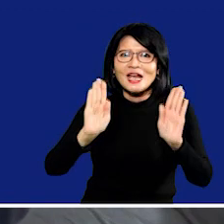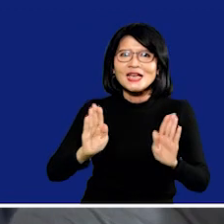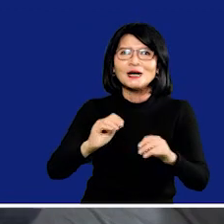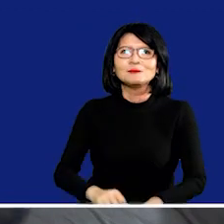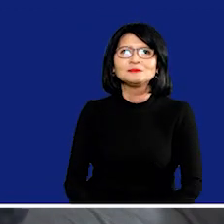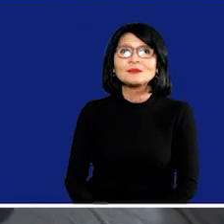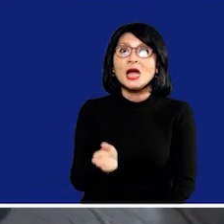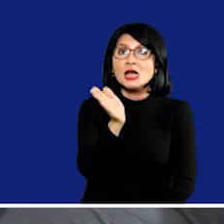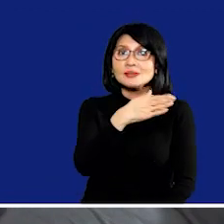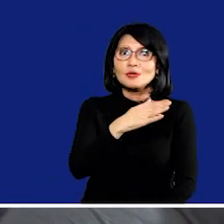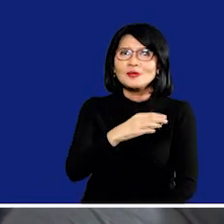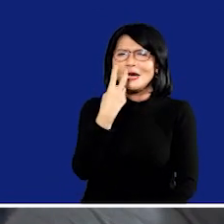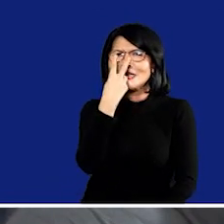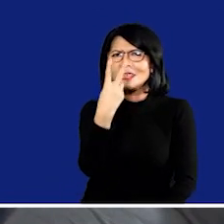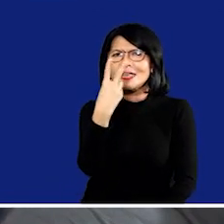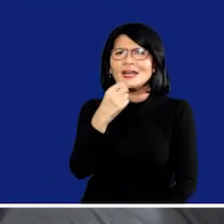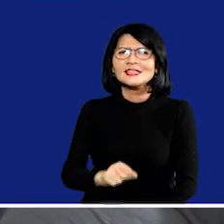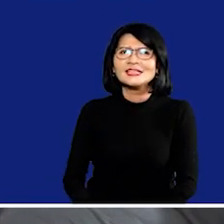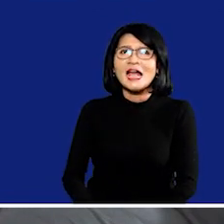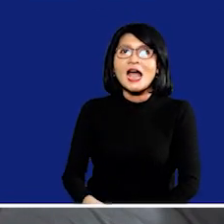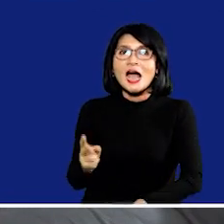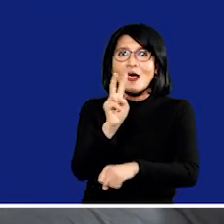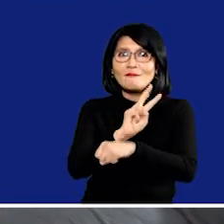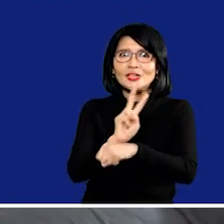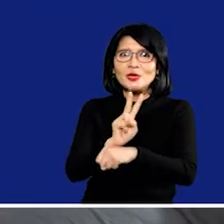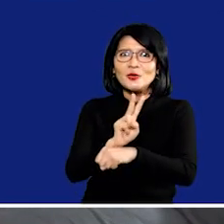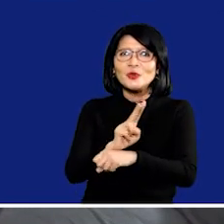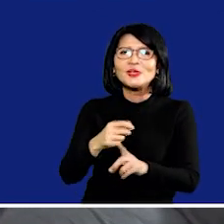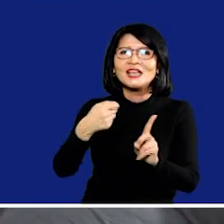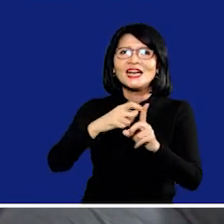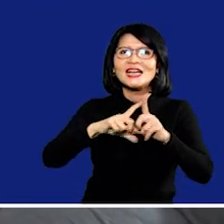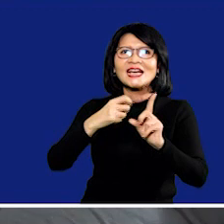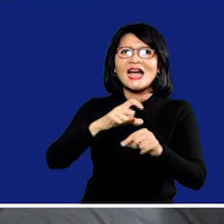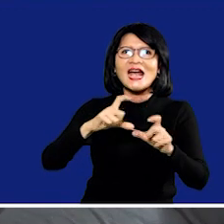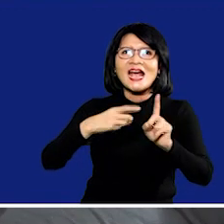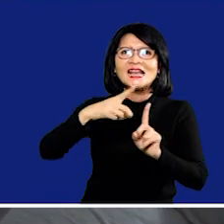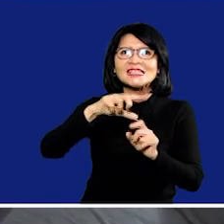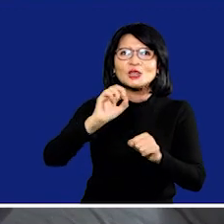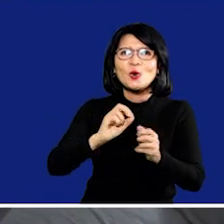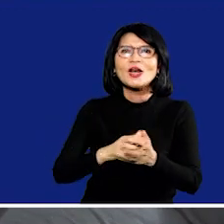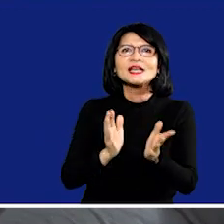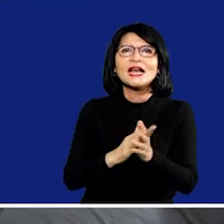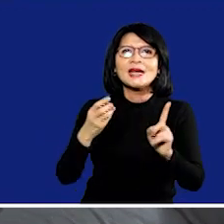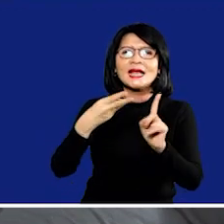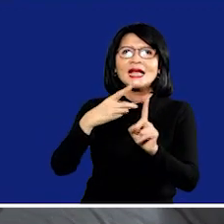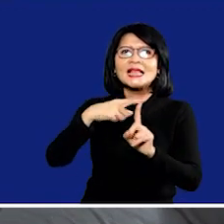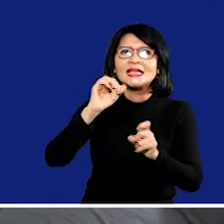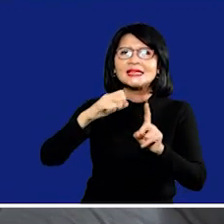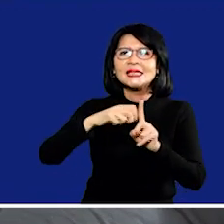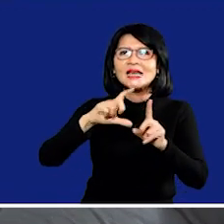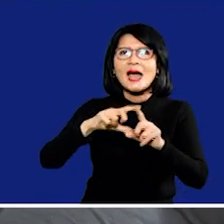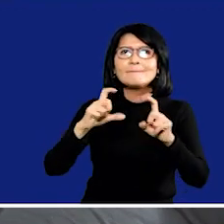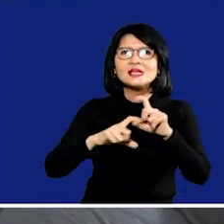Makarim. Tapi sebelumnya, kita saksikan terlebih dahulu video dari Kak Seto dan Kak Tika Bisono mengenai peran